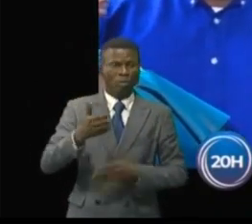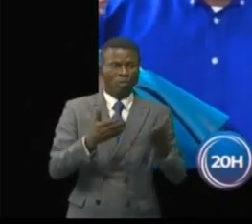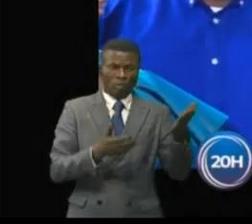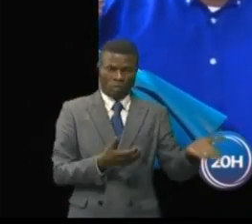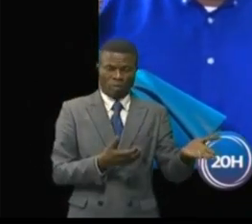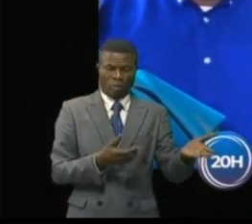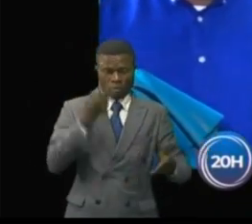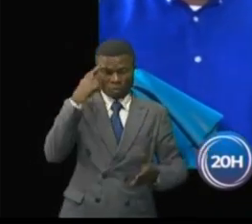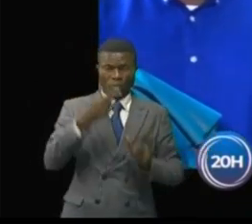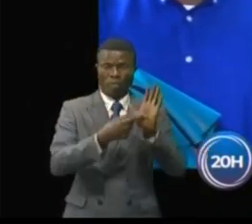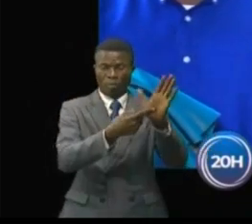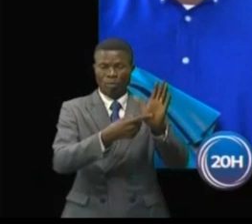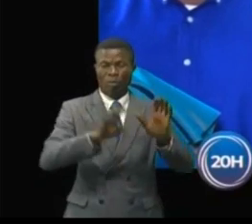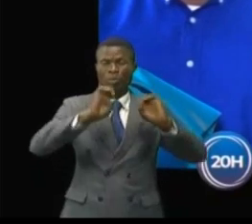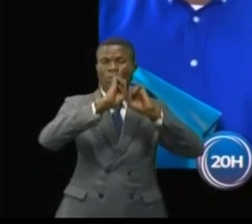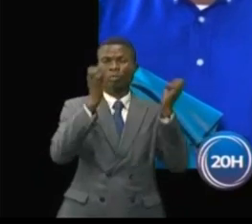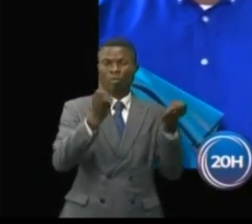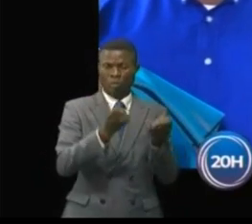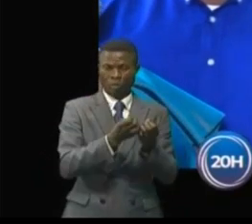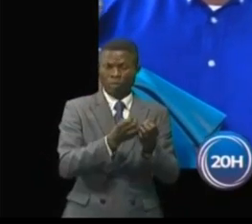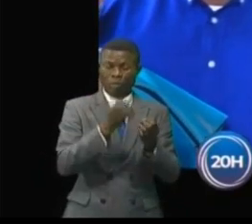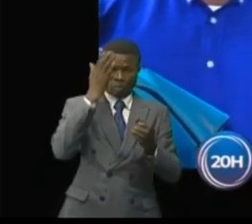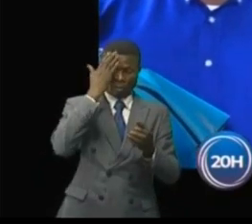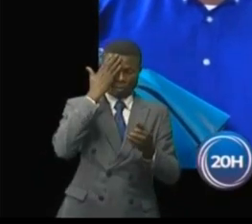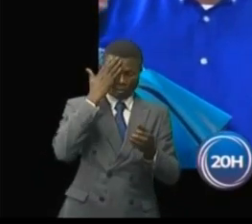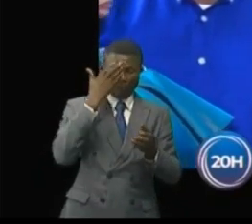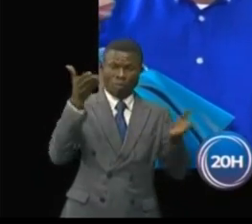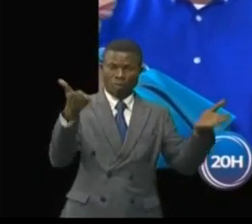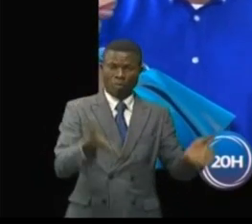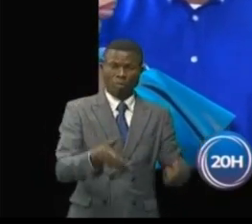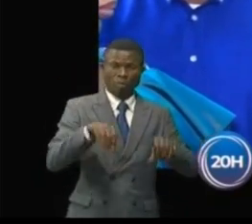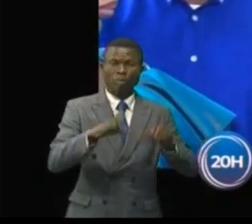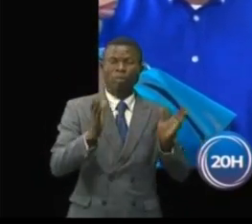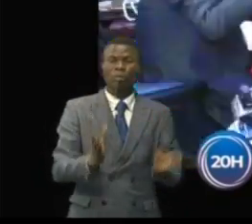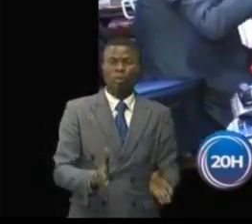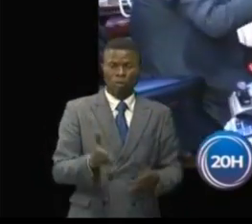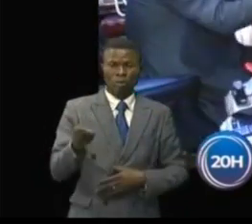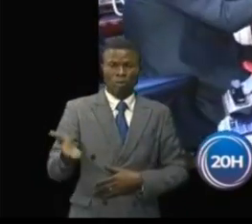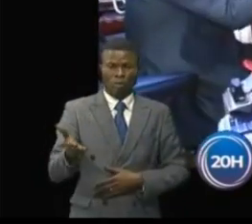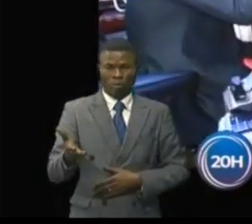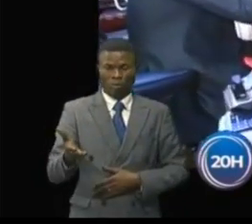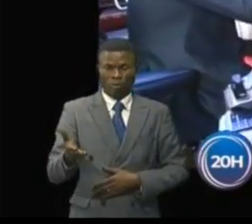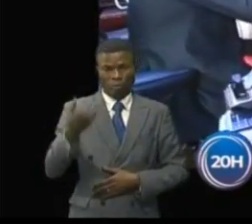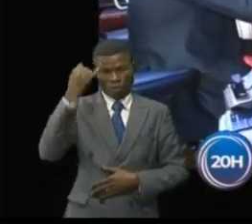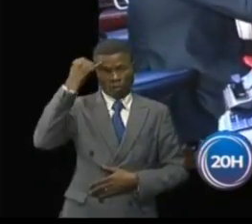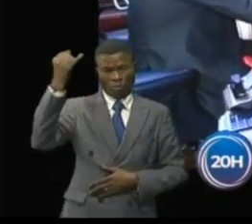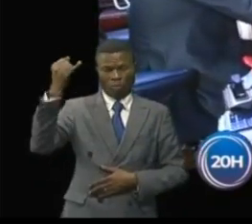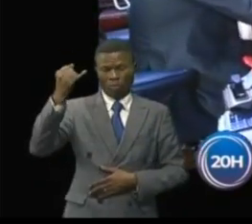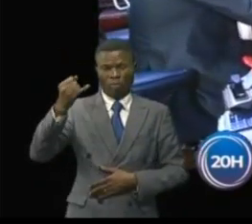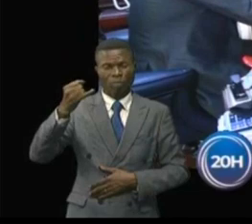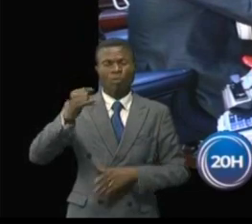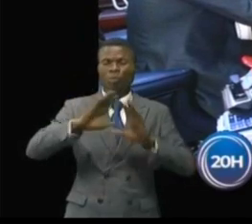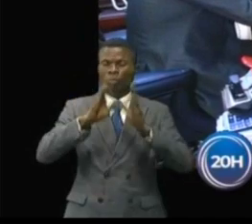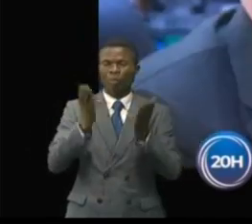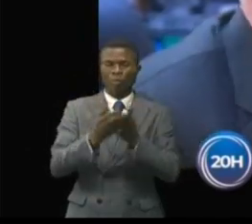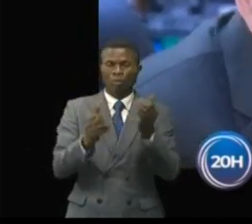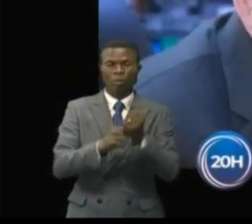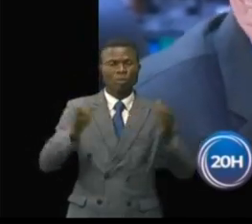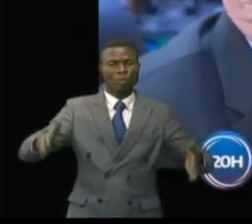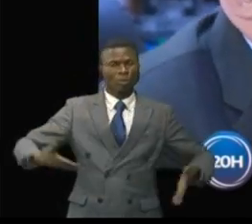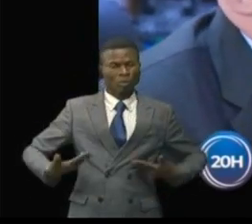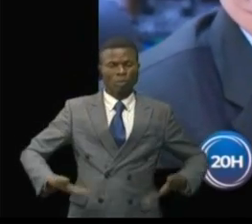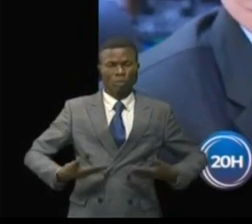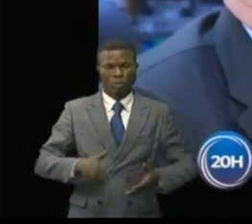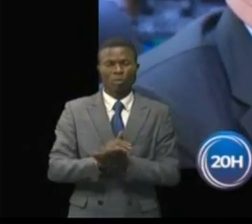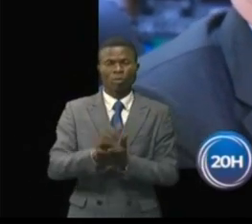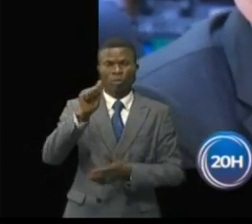pour demander aux entreprises de tenir compte de la présence de ces entreprises congolaises. L'initiative louée par l'AD de la FEC qui a